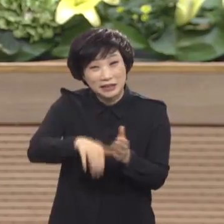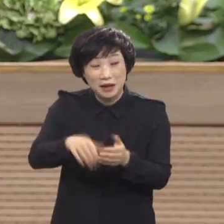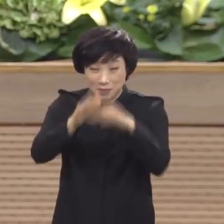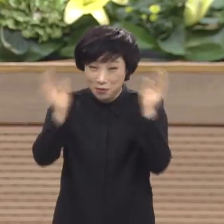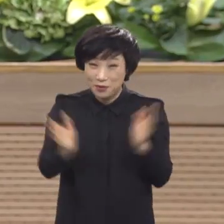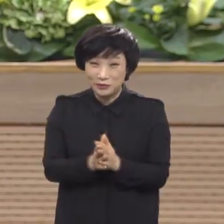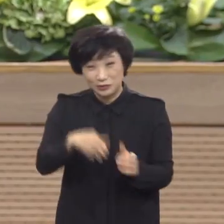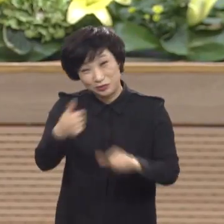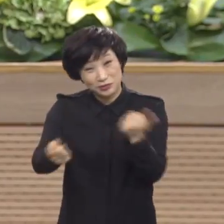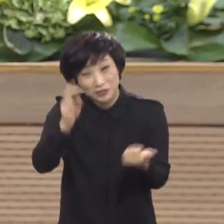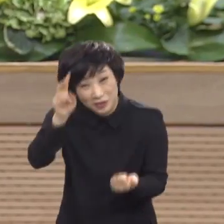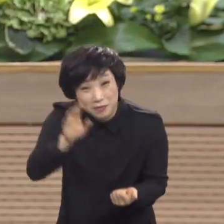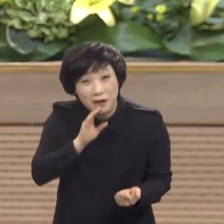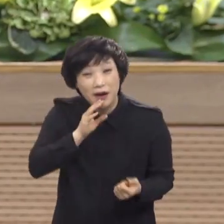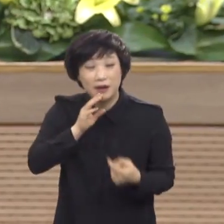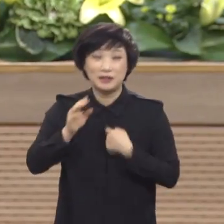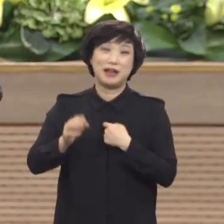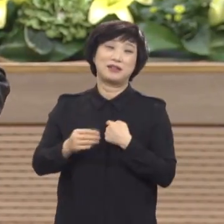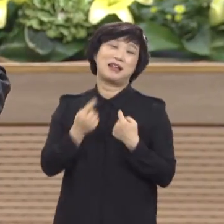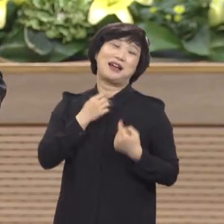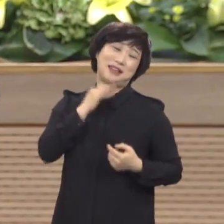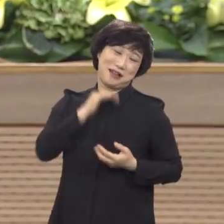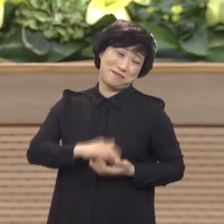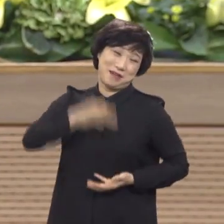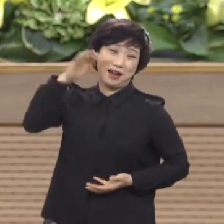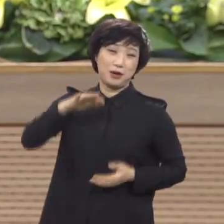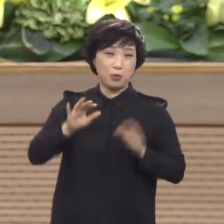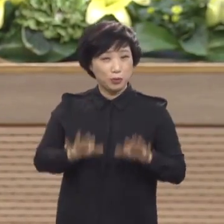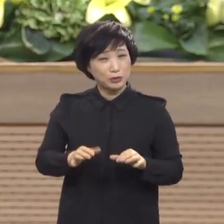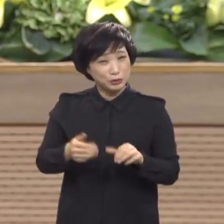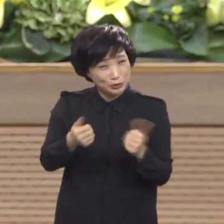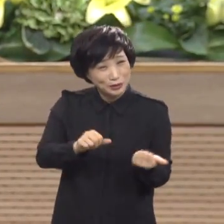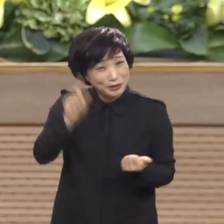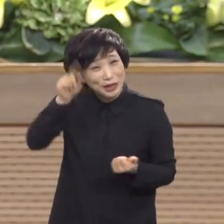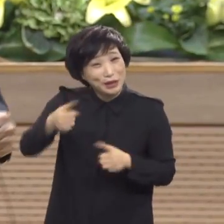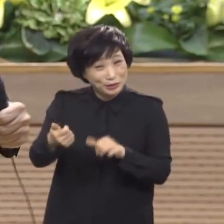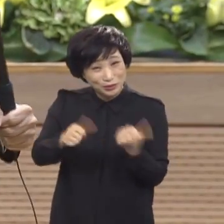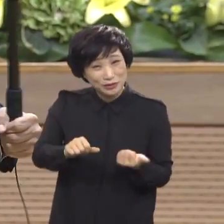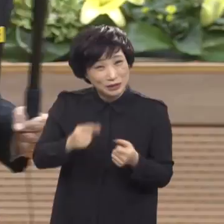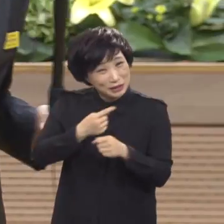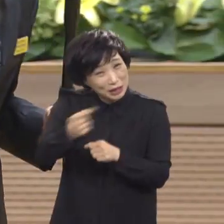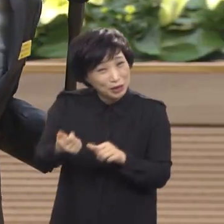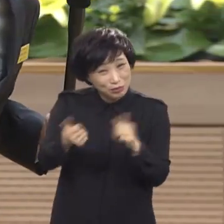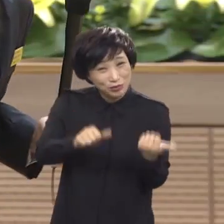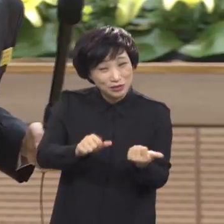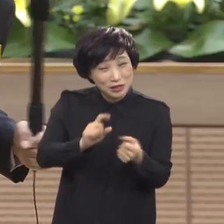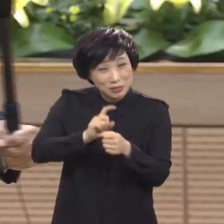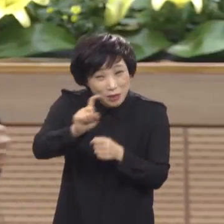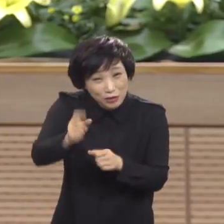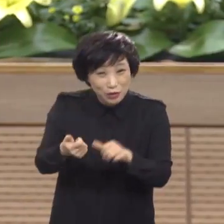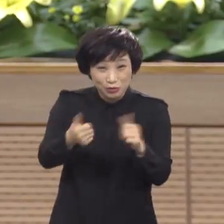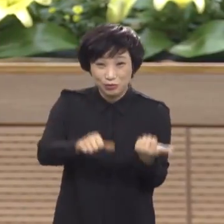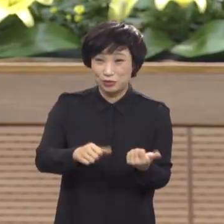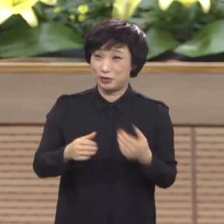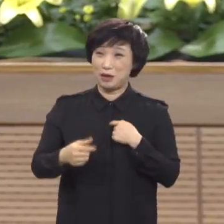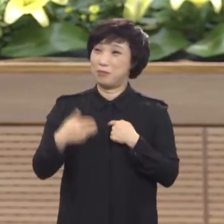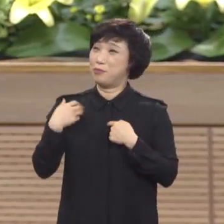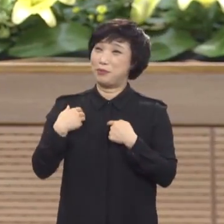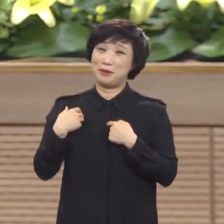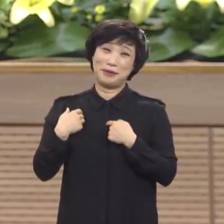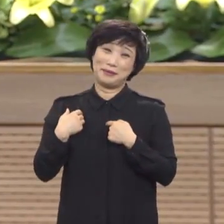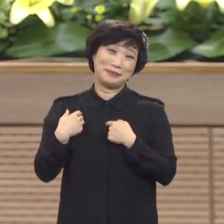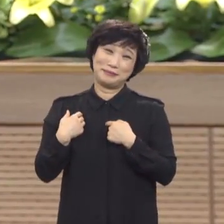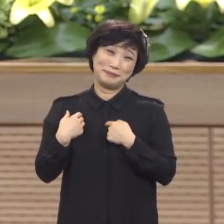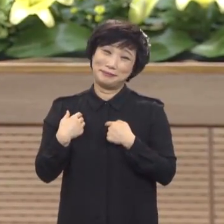같은 사람은 오늘인지 내일인지 내년인지 내후년인지 10년 후인지 뭐 15년